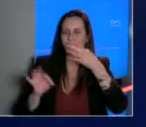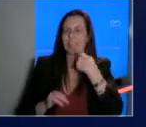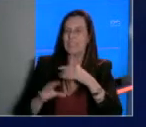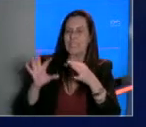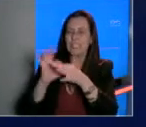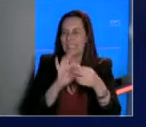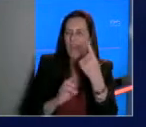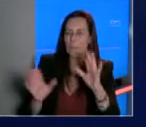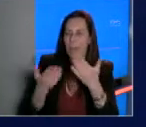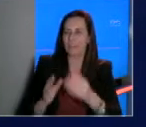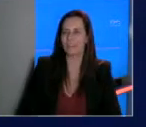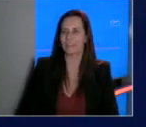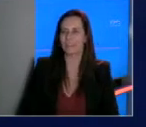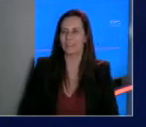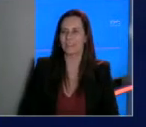לי משפט סיכום מהיר.